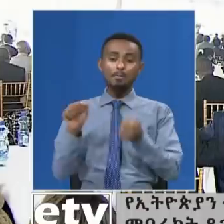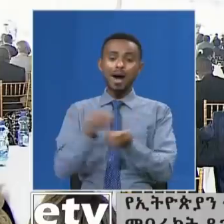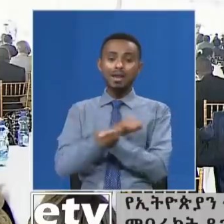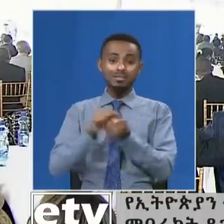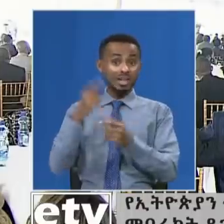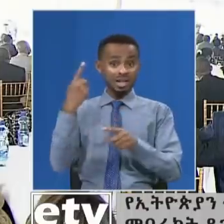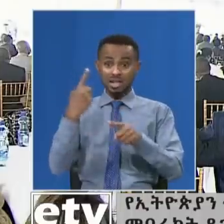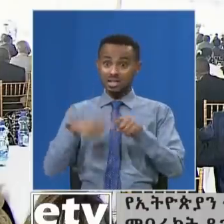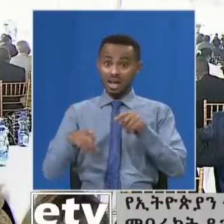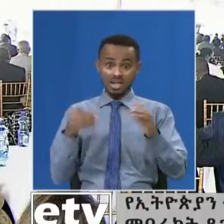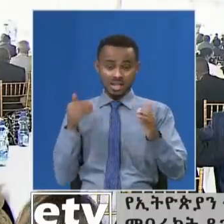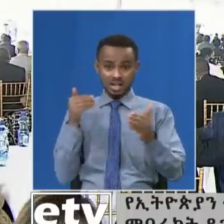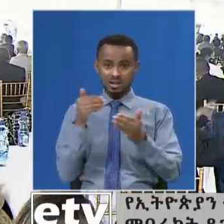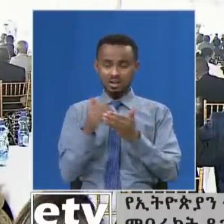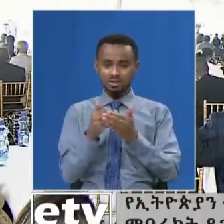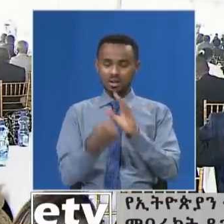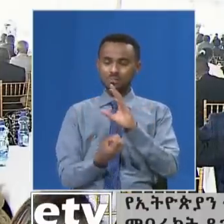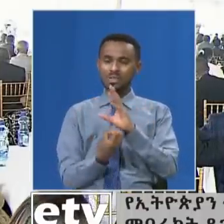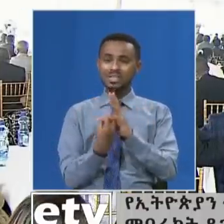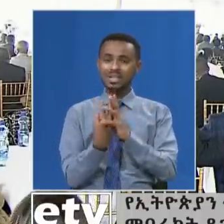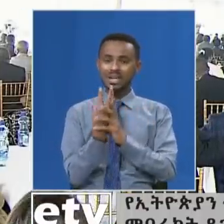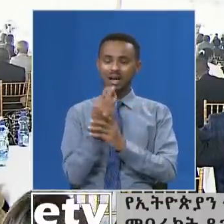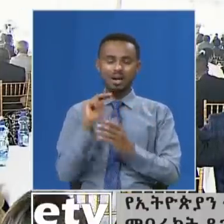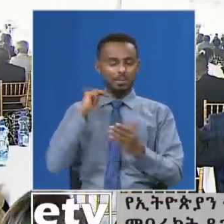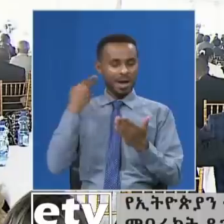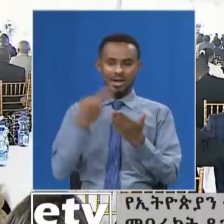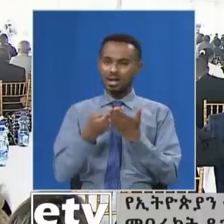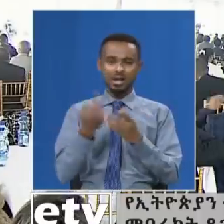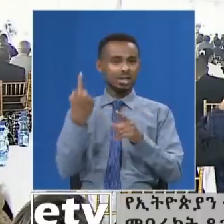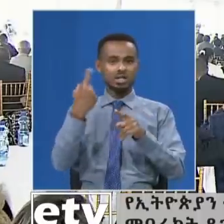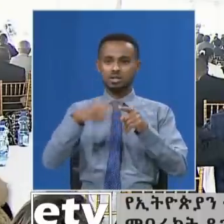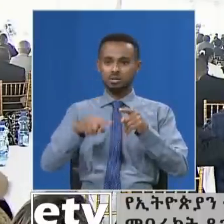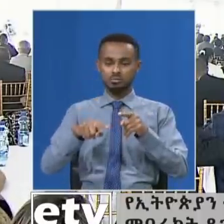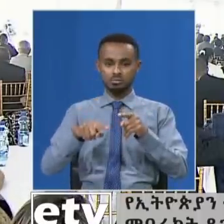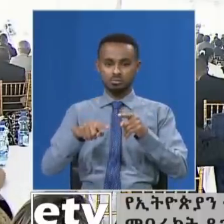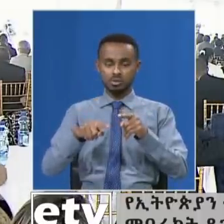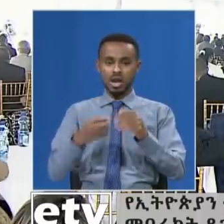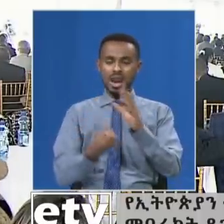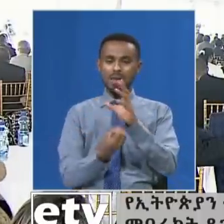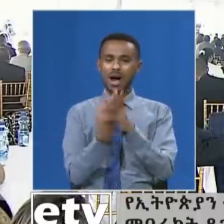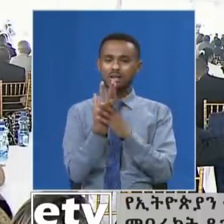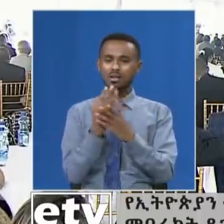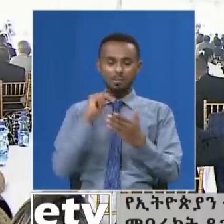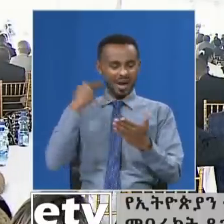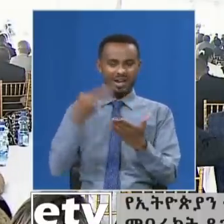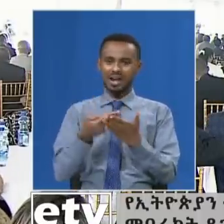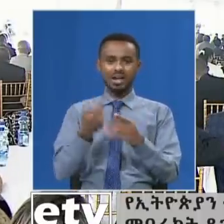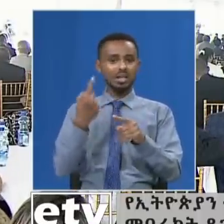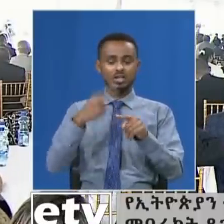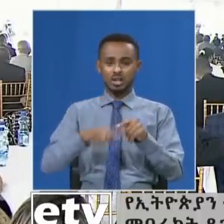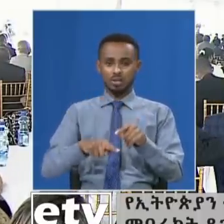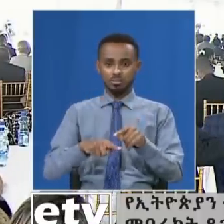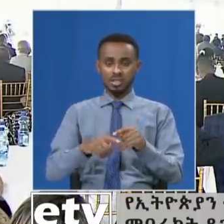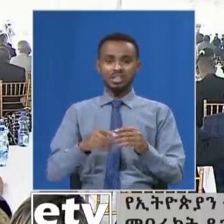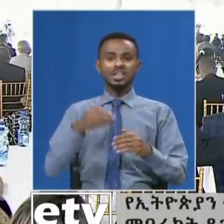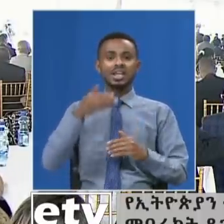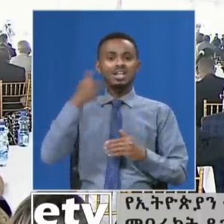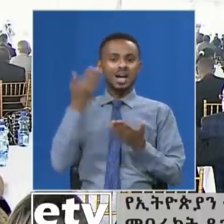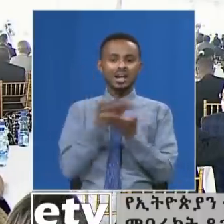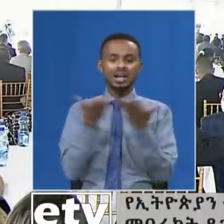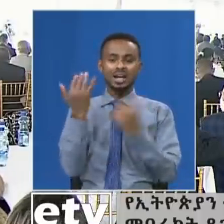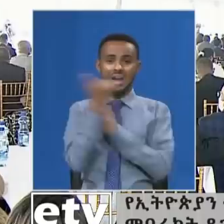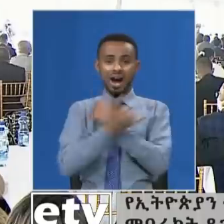ማጥፋት ካልቻልን ድረስ ብልጽግናን ማረጋጋት አይቻልም። ልማትን ማረጋጋት አይቻልም። የተሻለ